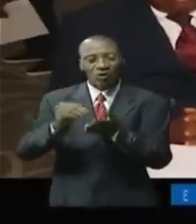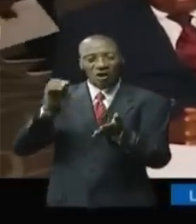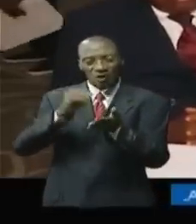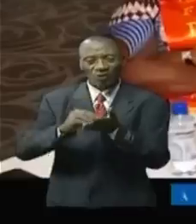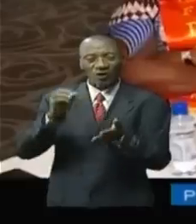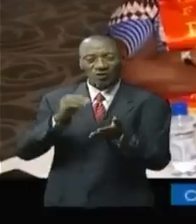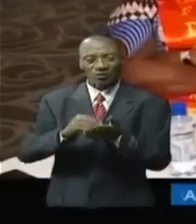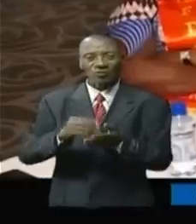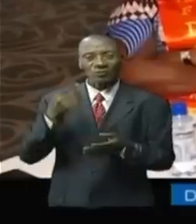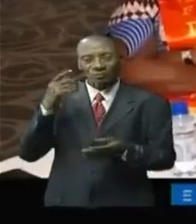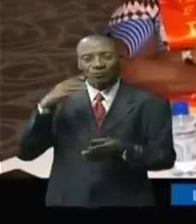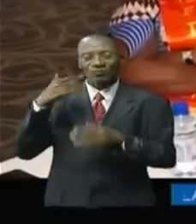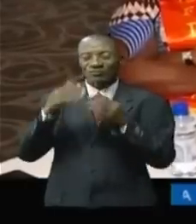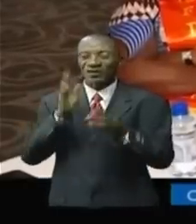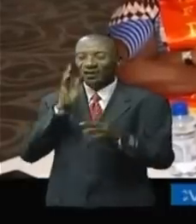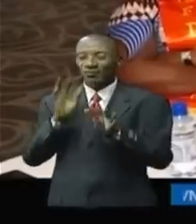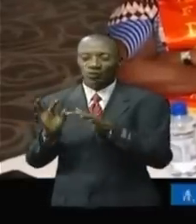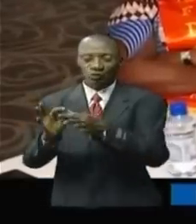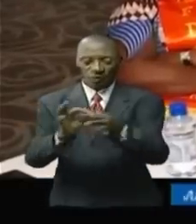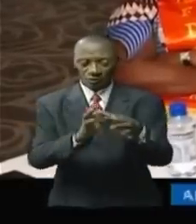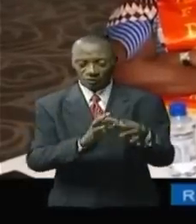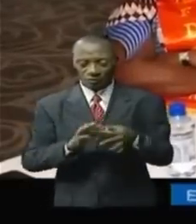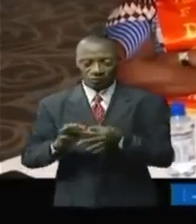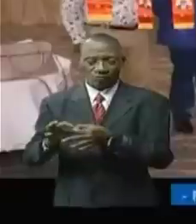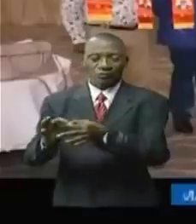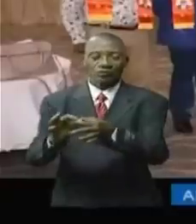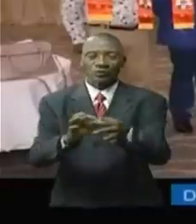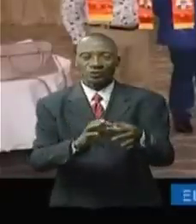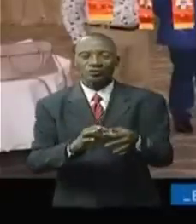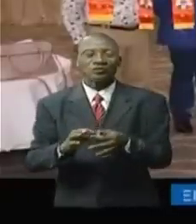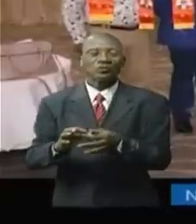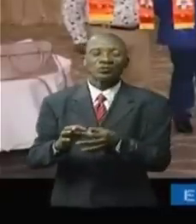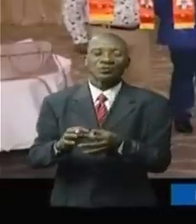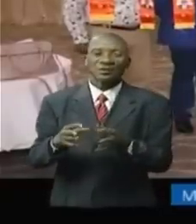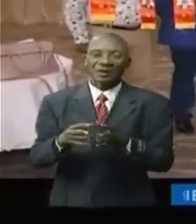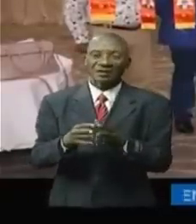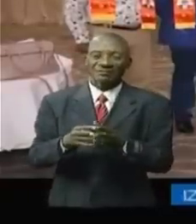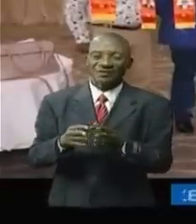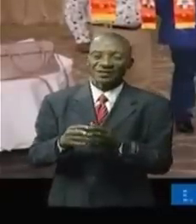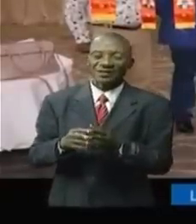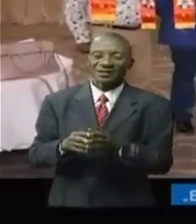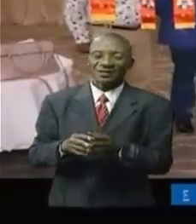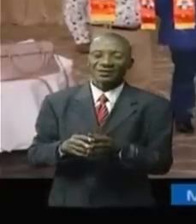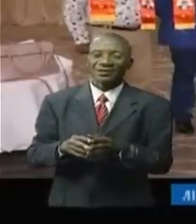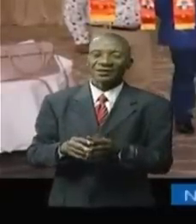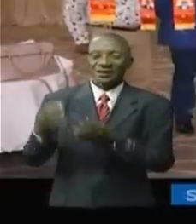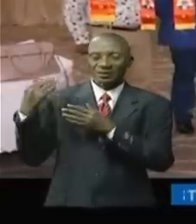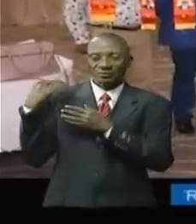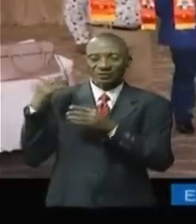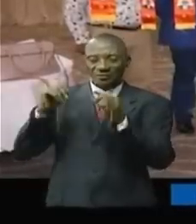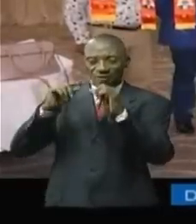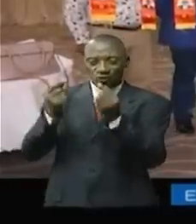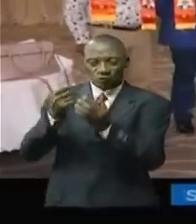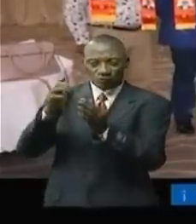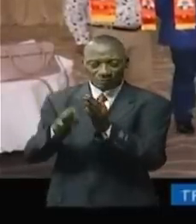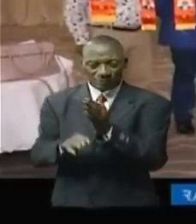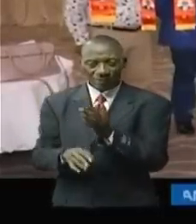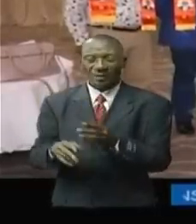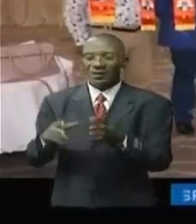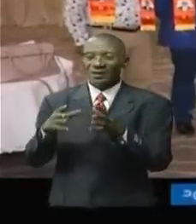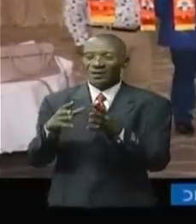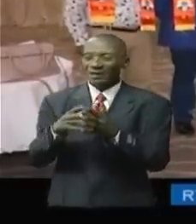entre les élus de l'AFDCA et la hiérarchie du regroupement, ainsi que pour les orientations